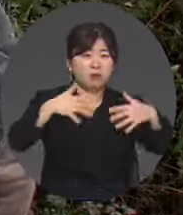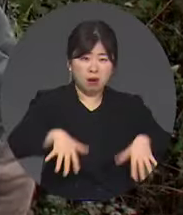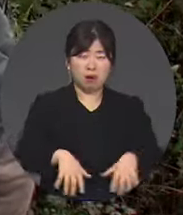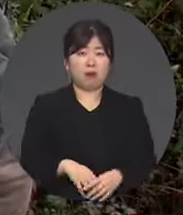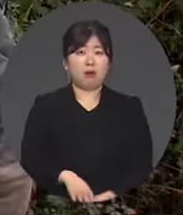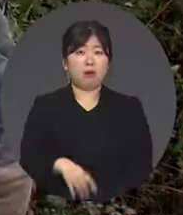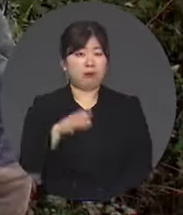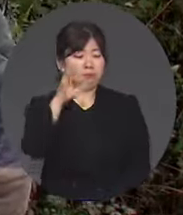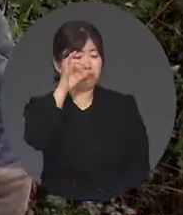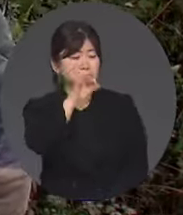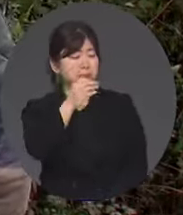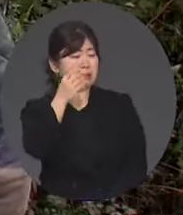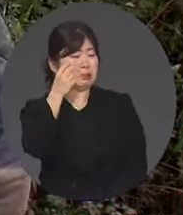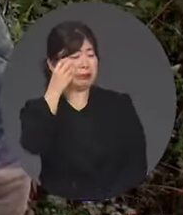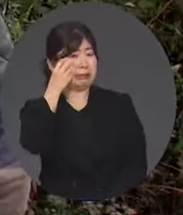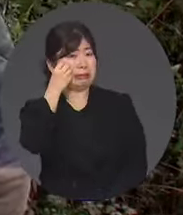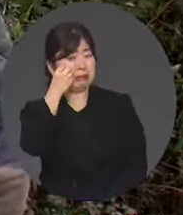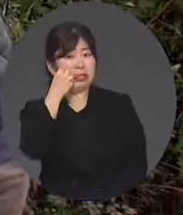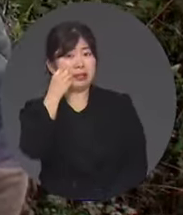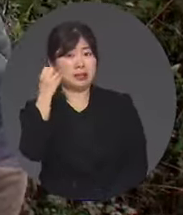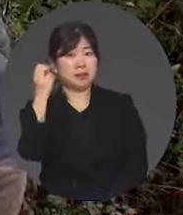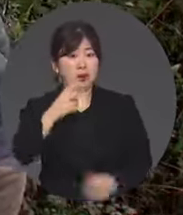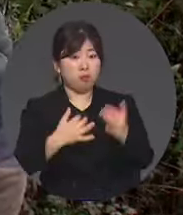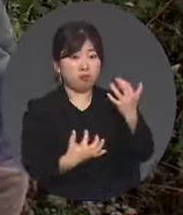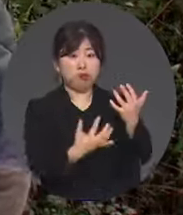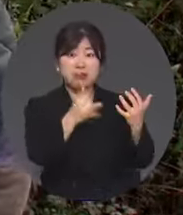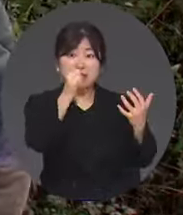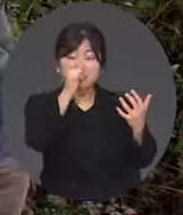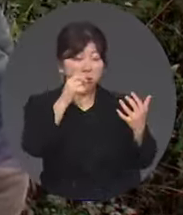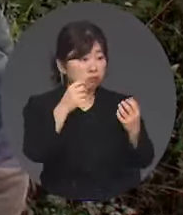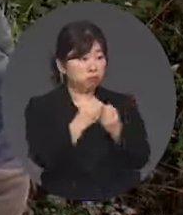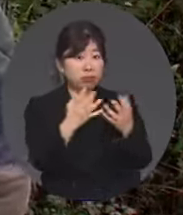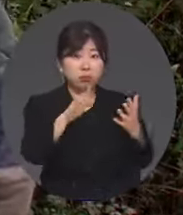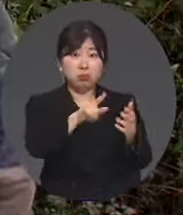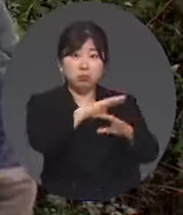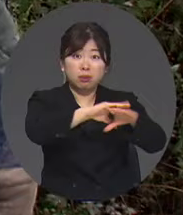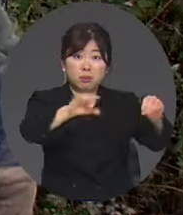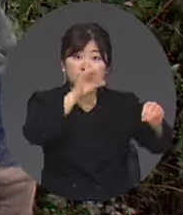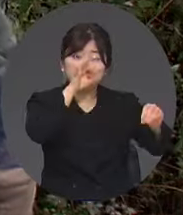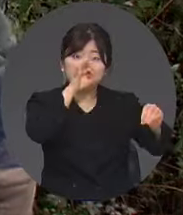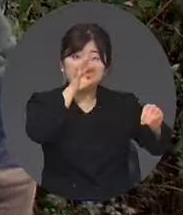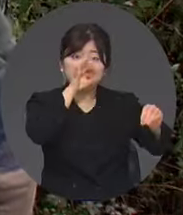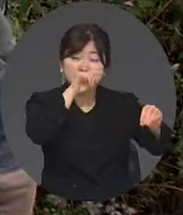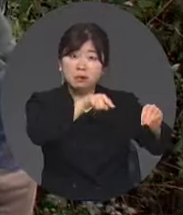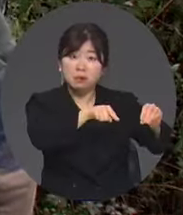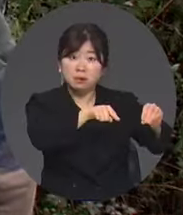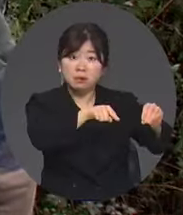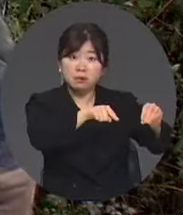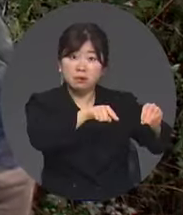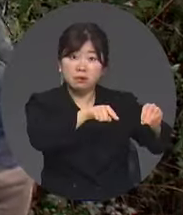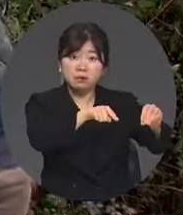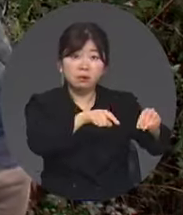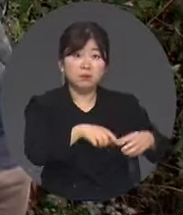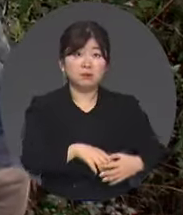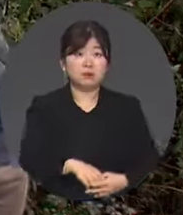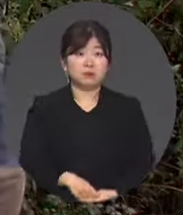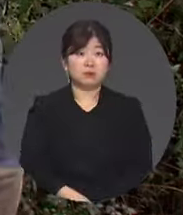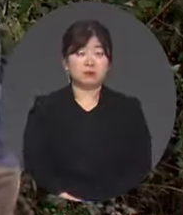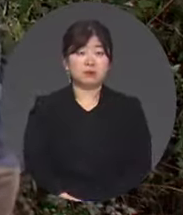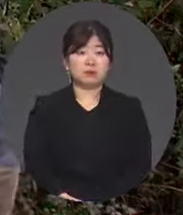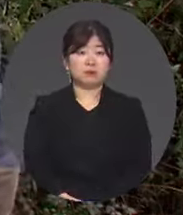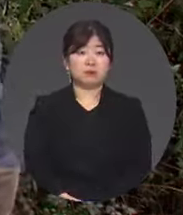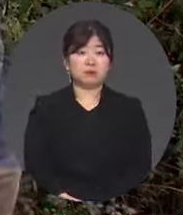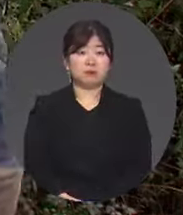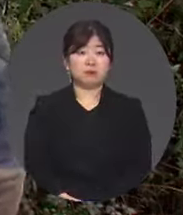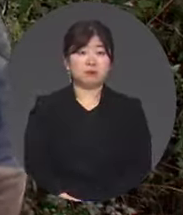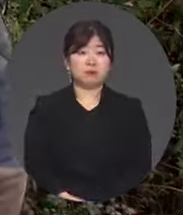보기도 안 좋고 뭐 화재 발생 이럴 때는 아예 사람이 없으니까 불이 나도 뭐 할 수 없이